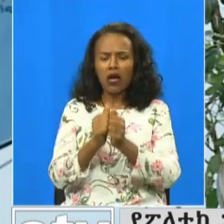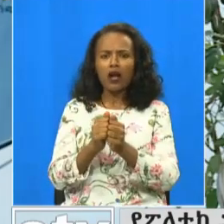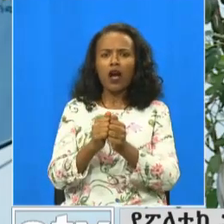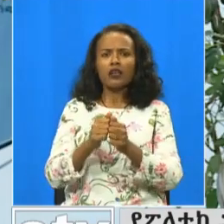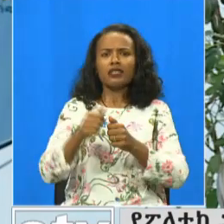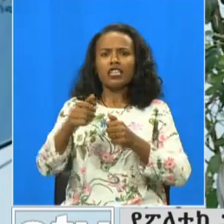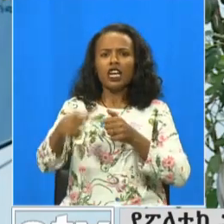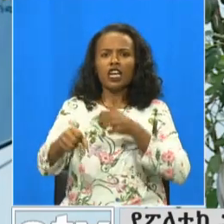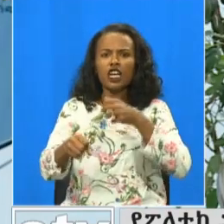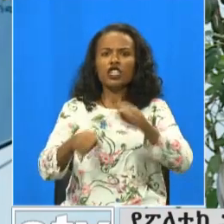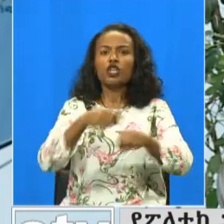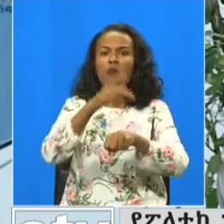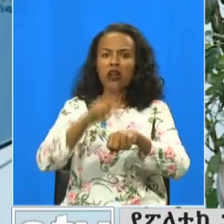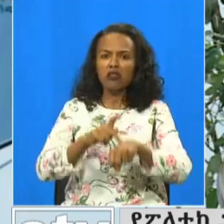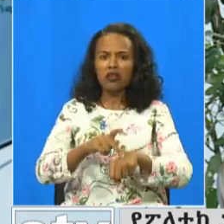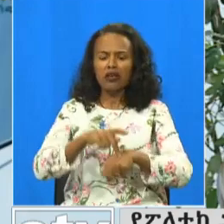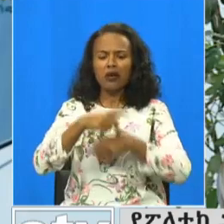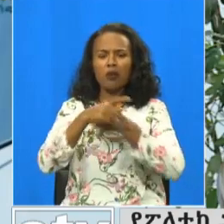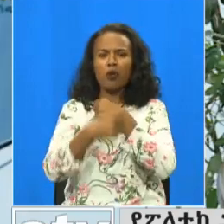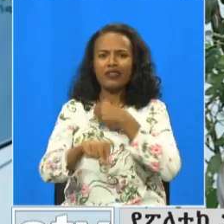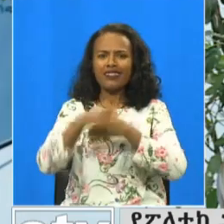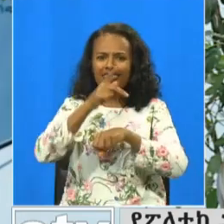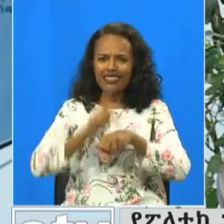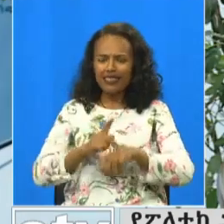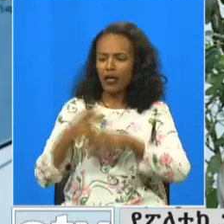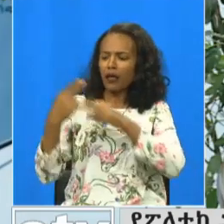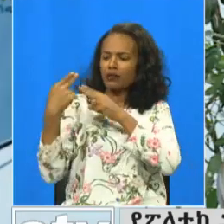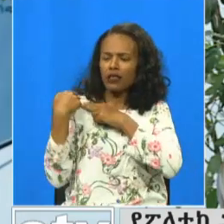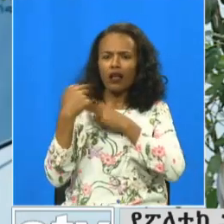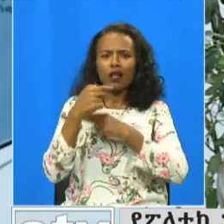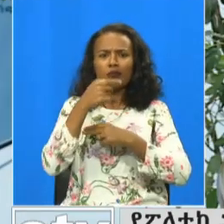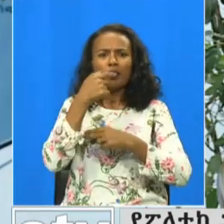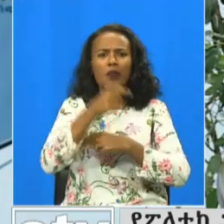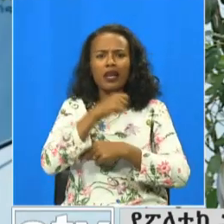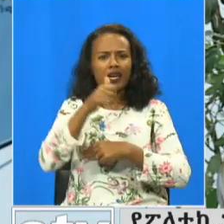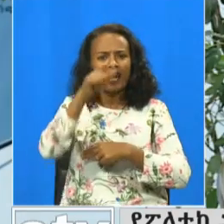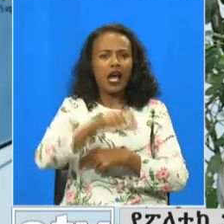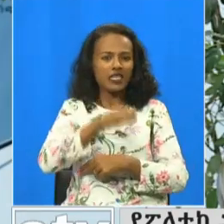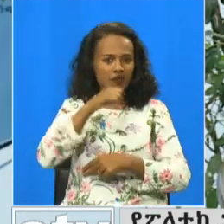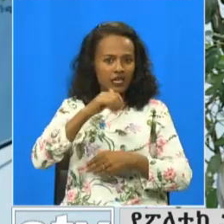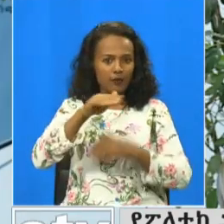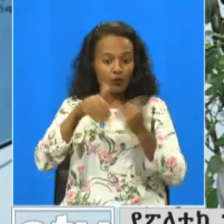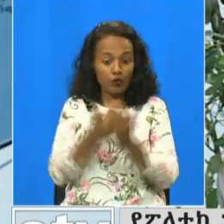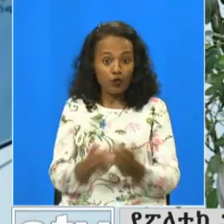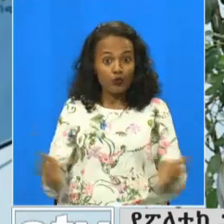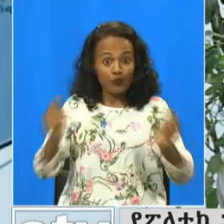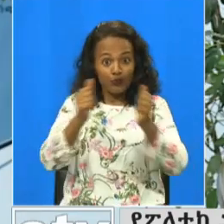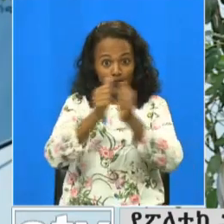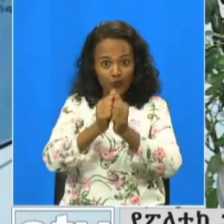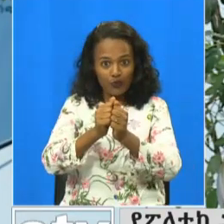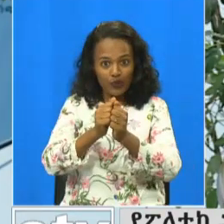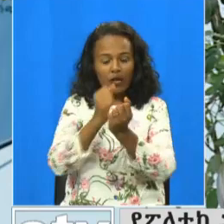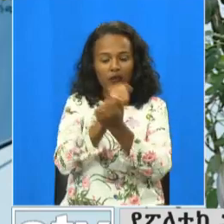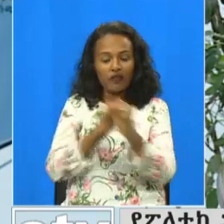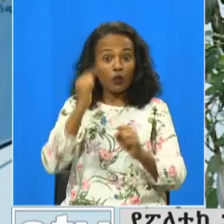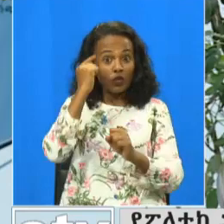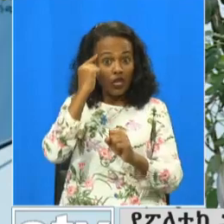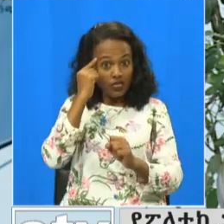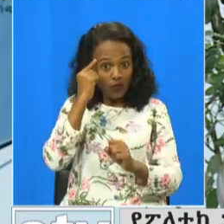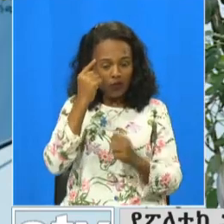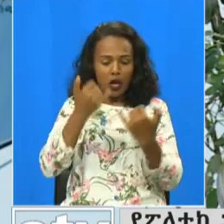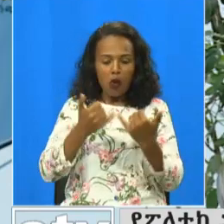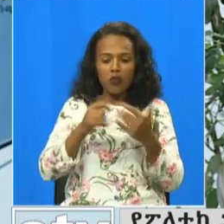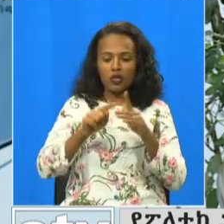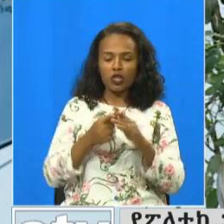ቃዋሚ ፓርቲ የፖለቲካ ስልጣን የሌለው ምናም ቢለው ብንተው ለጊዜው ግን ደግሞ መፍትሄውን ያሰብ አብረን እየተመካከርን